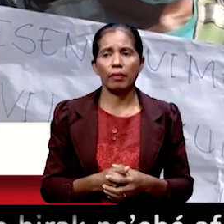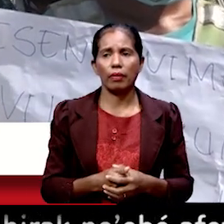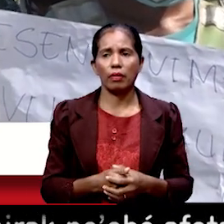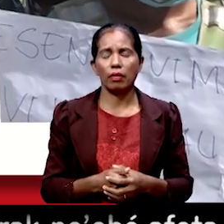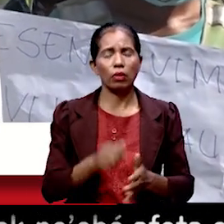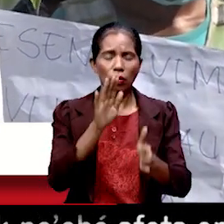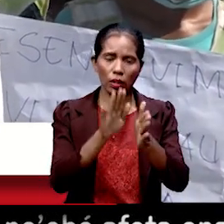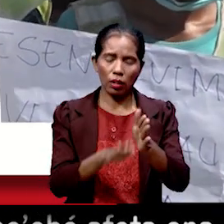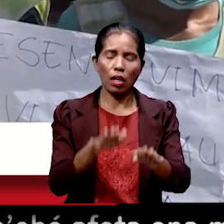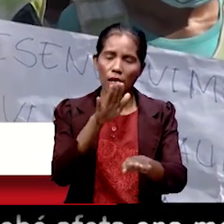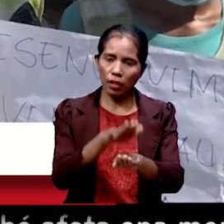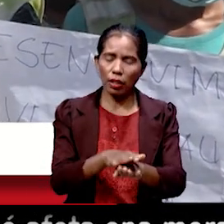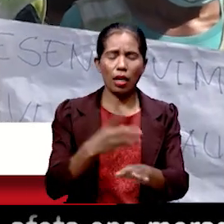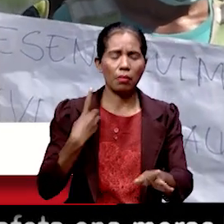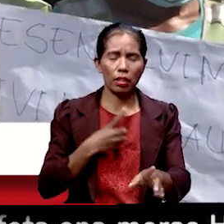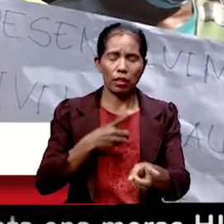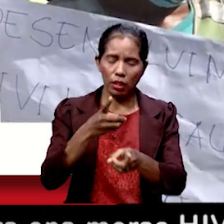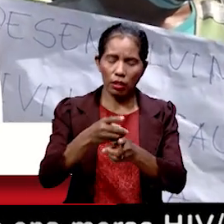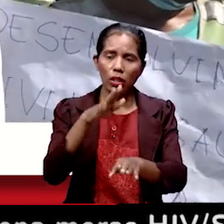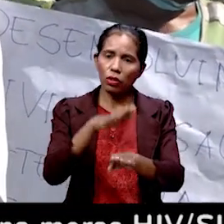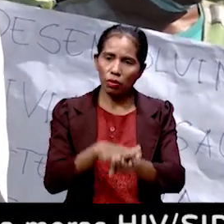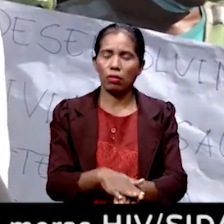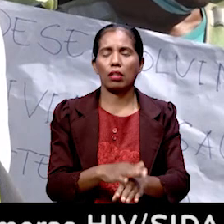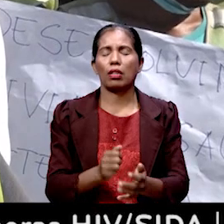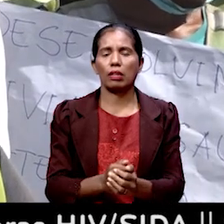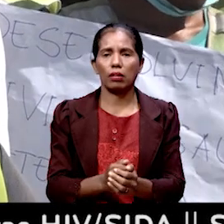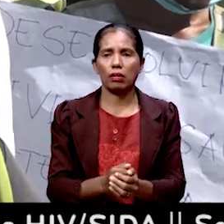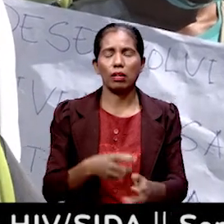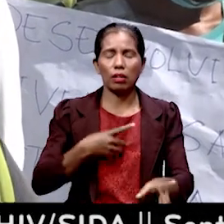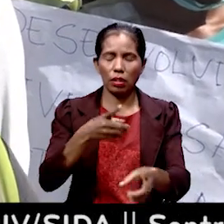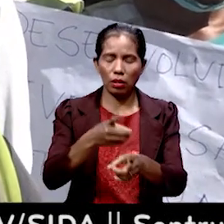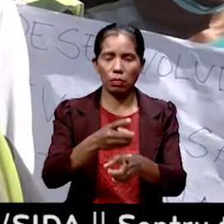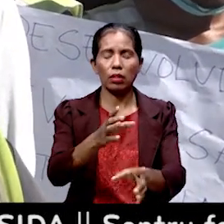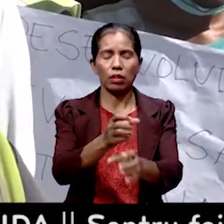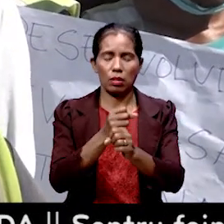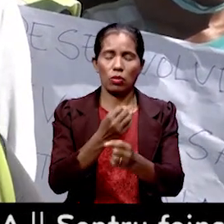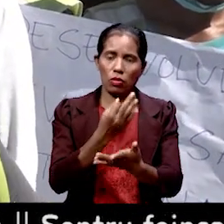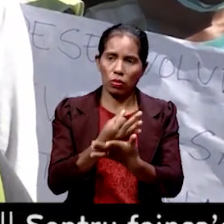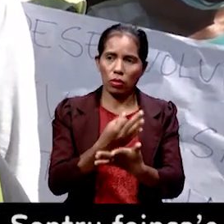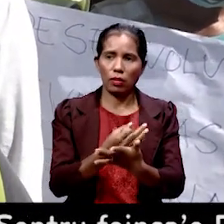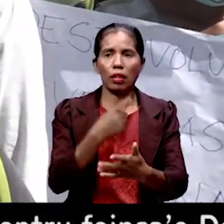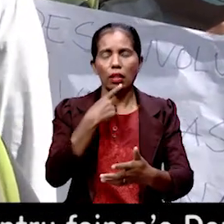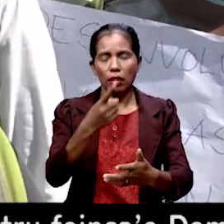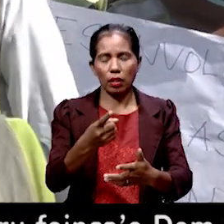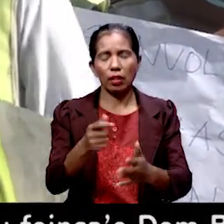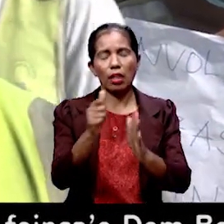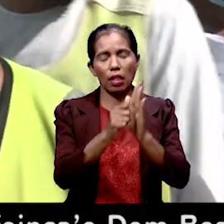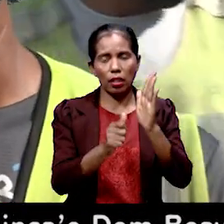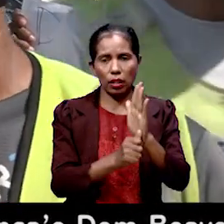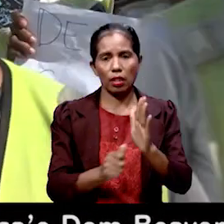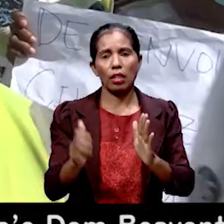hane han hela. Direitu saida mak haude hane mak direitu ba indemnizasaun. Hanesan dehan ona ia artigo